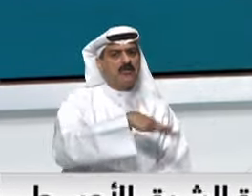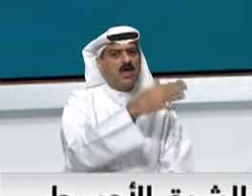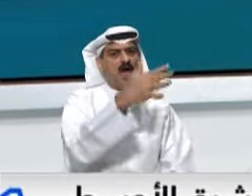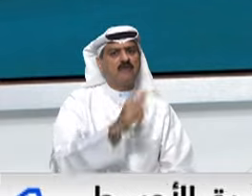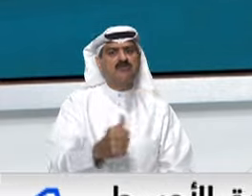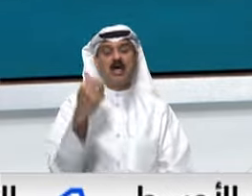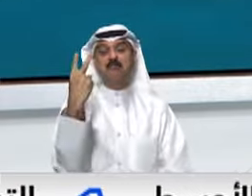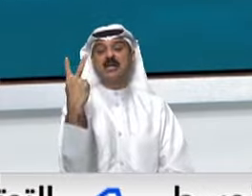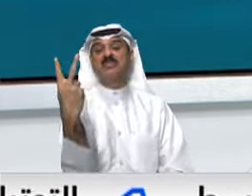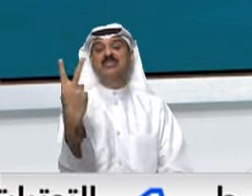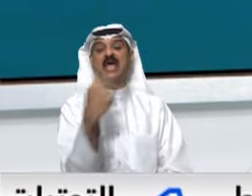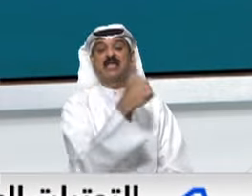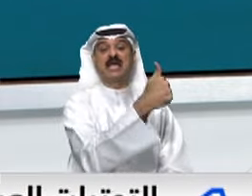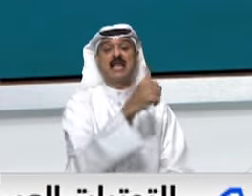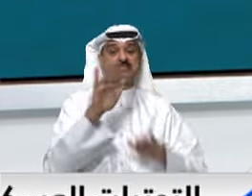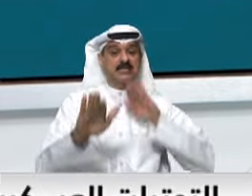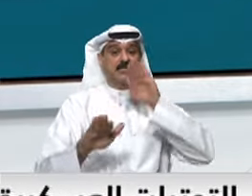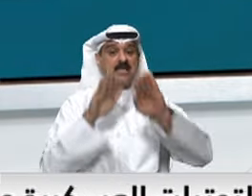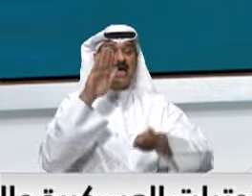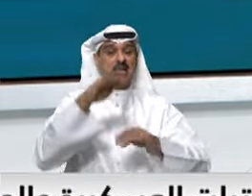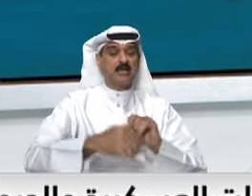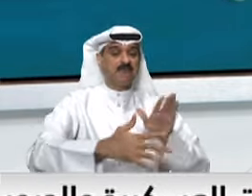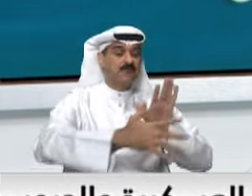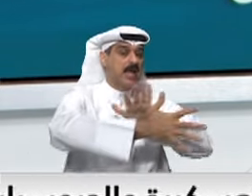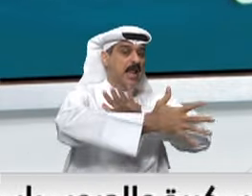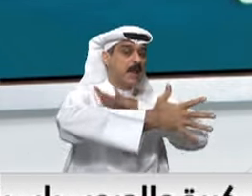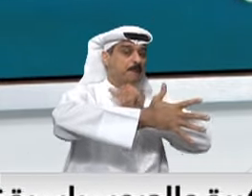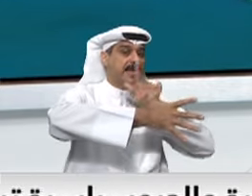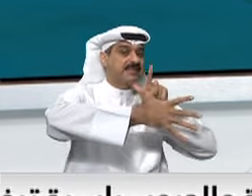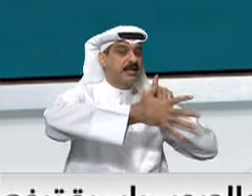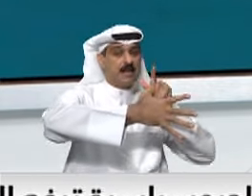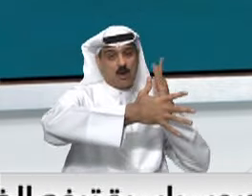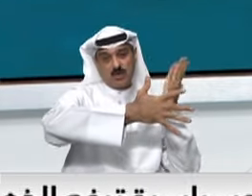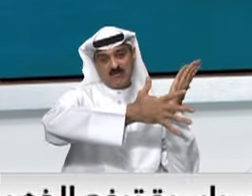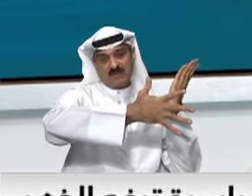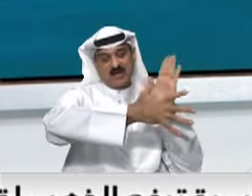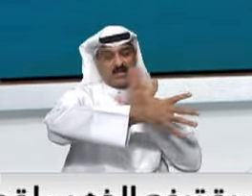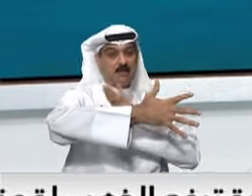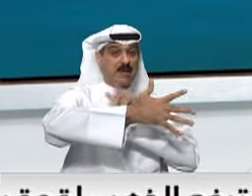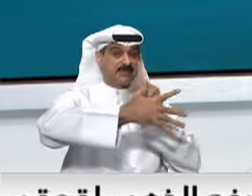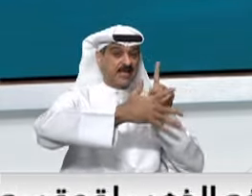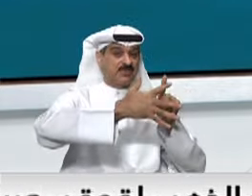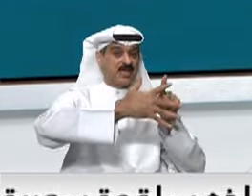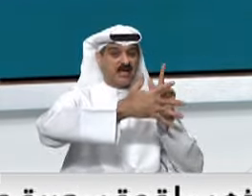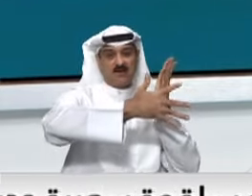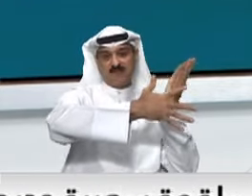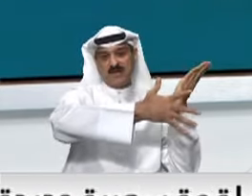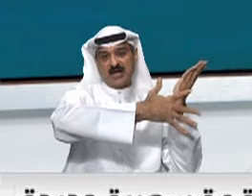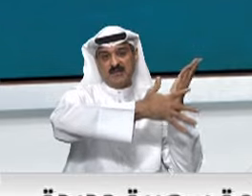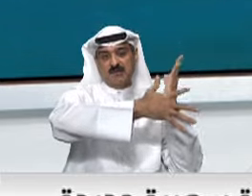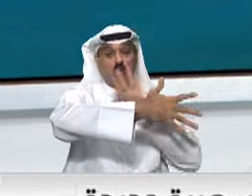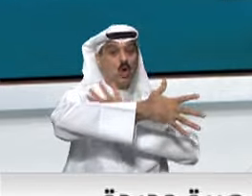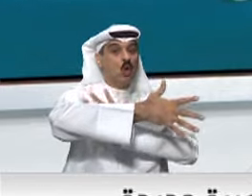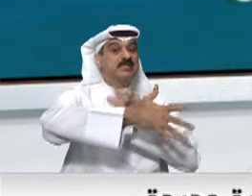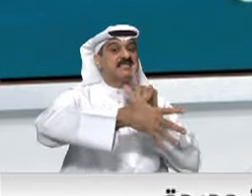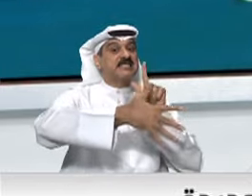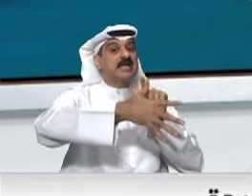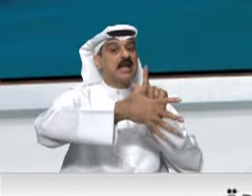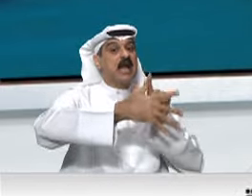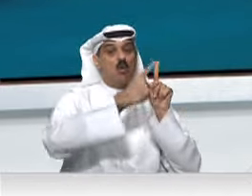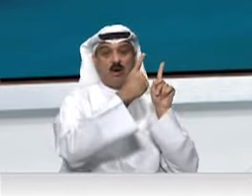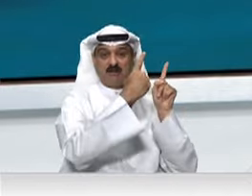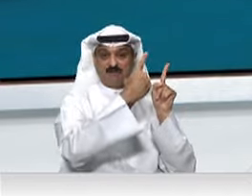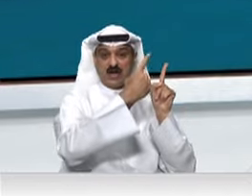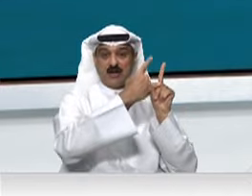الساعة 5:41 الصبح، المد الثاني الساعة 3:17 بالليل. الجزر الأول الساعة 10:14 الصبح،